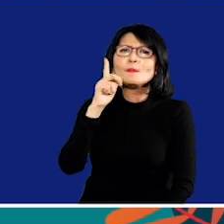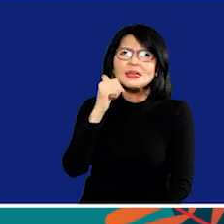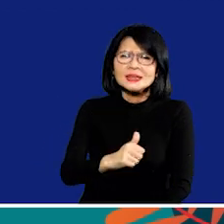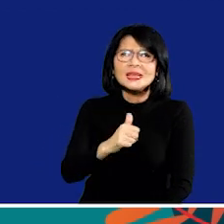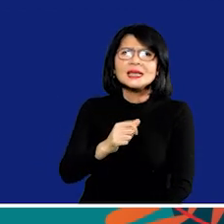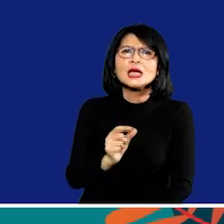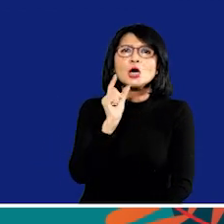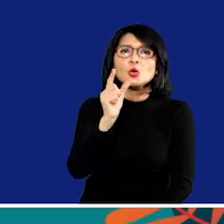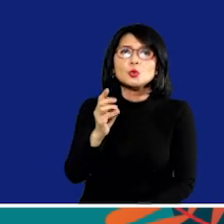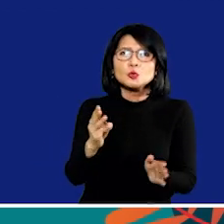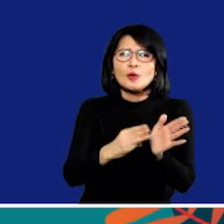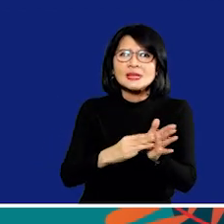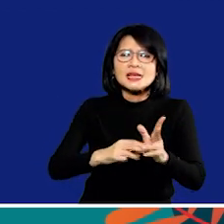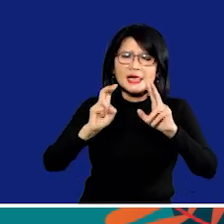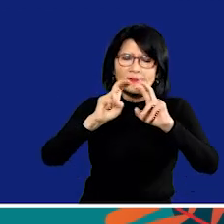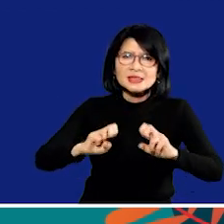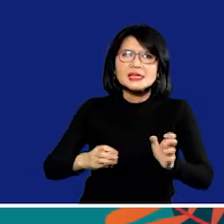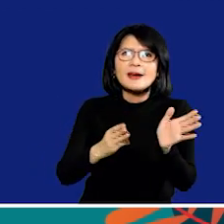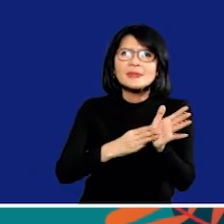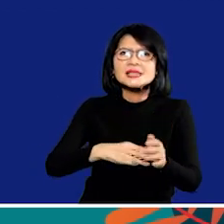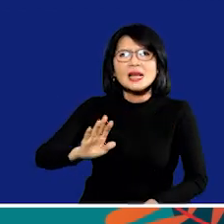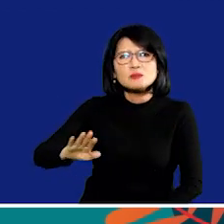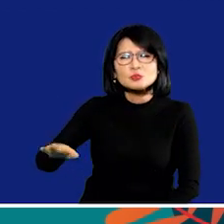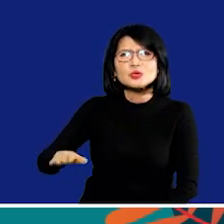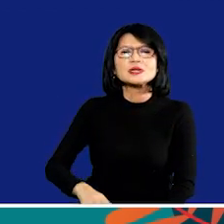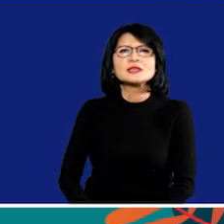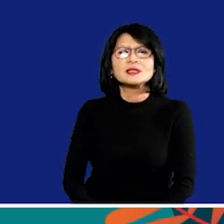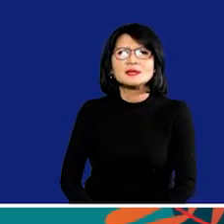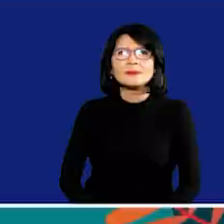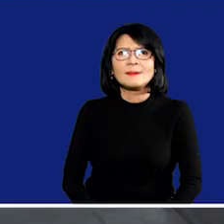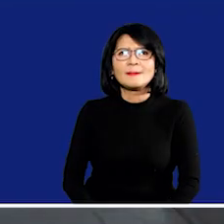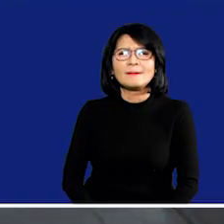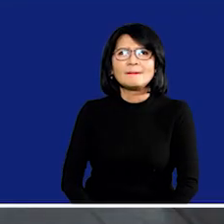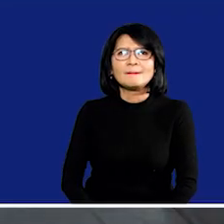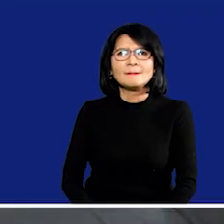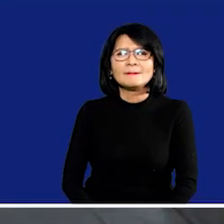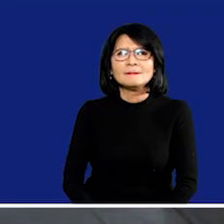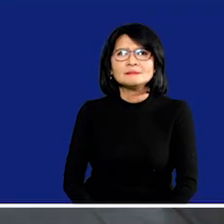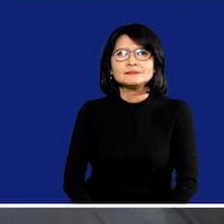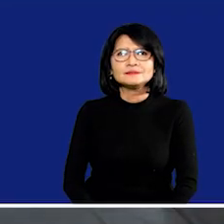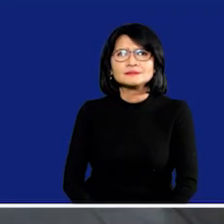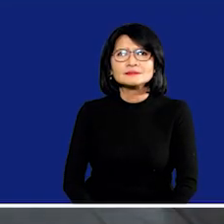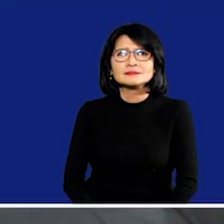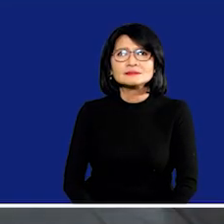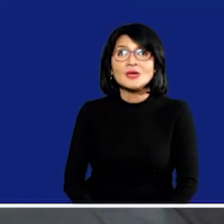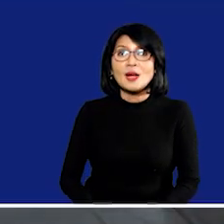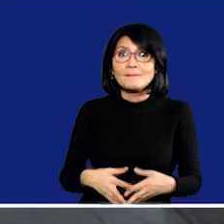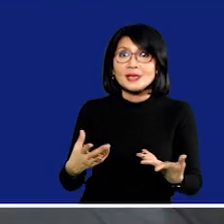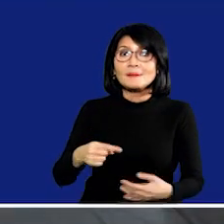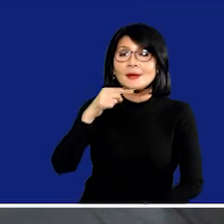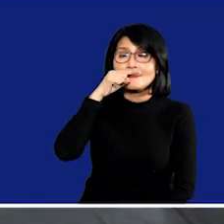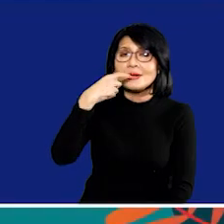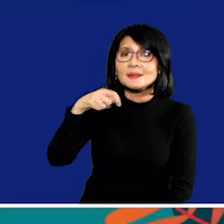sangat penting Pak, untuk menangani dan menganalisis karakter siswa maupun gurunya. Terima kasih banyak, Pak. Terima kasih, Rido. Mas Nadiem mungkin bisa